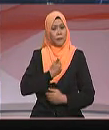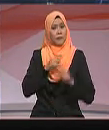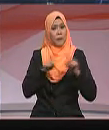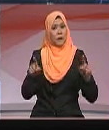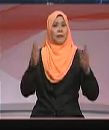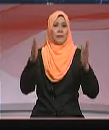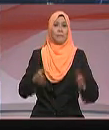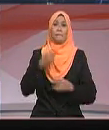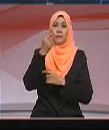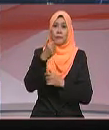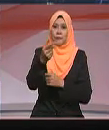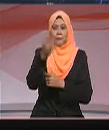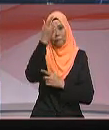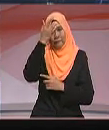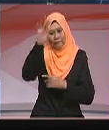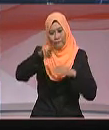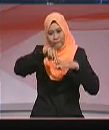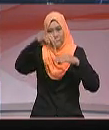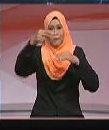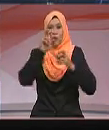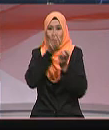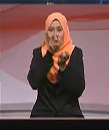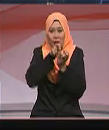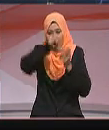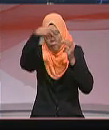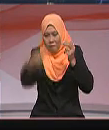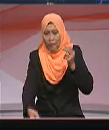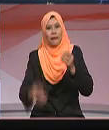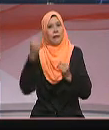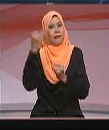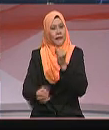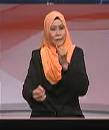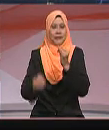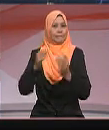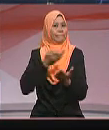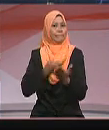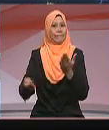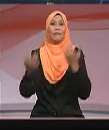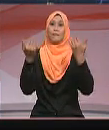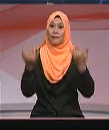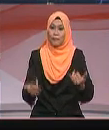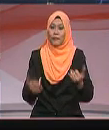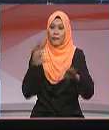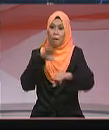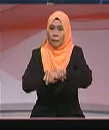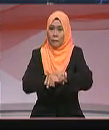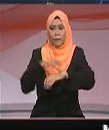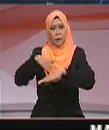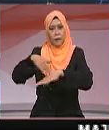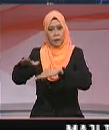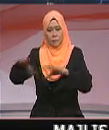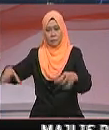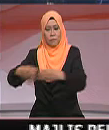kata pepatah, sepandai-pandai tupai melompat akhirnya jatuh ke tanah jua. Lebih malang setelah ditangkap dan dihantar ke